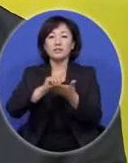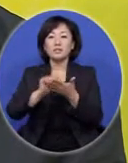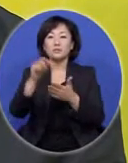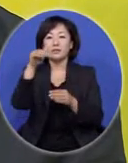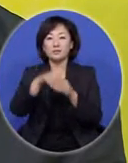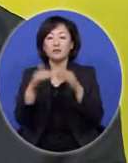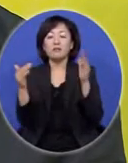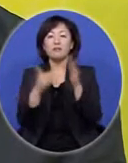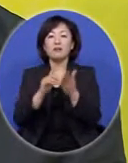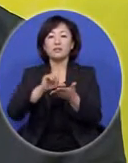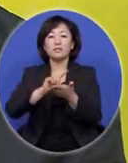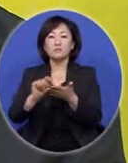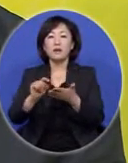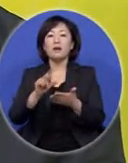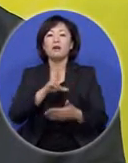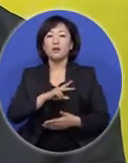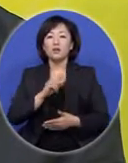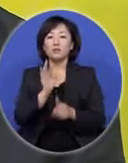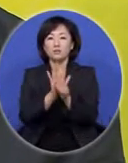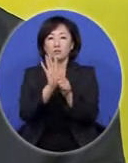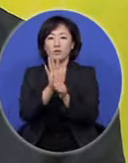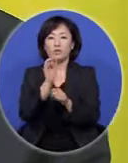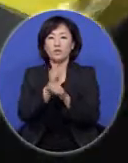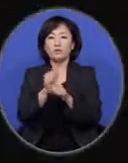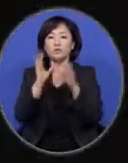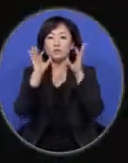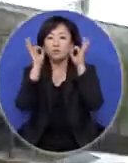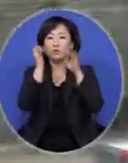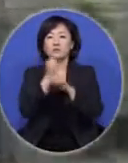단체장과 지방의원을 배출하도록 노력을 하겠습니다.